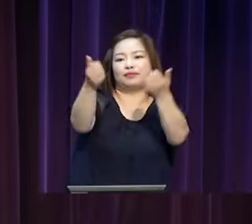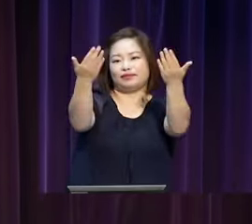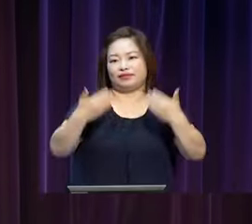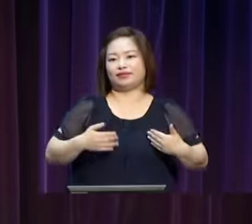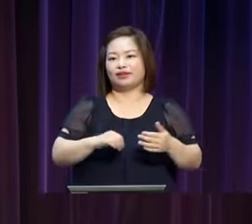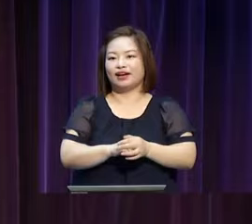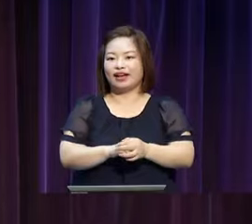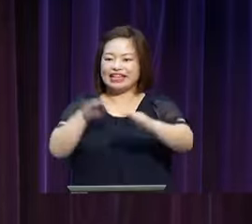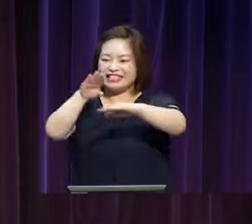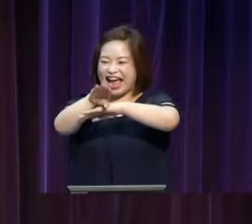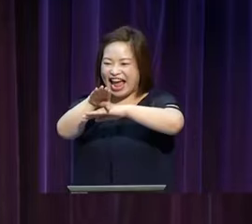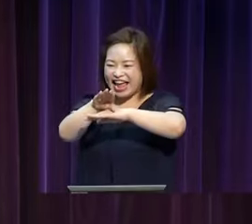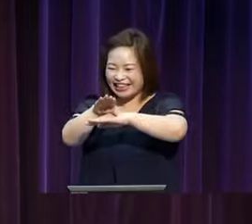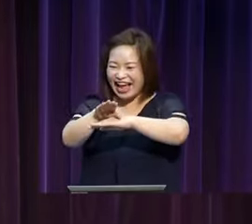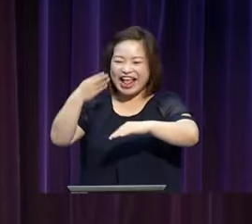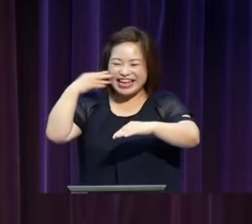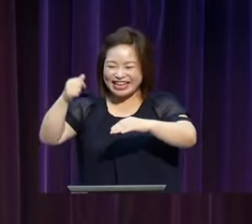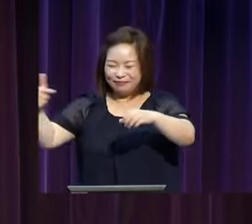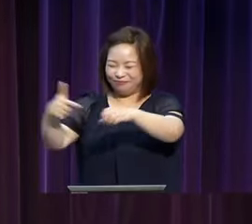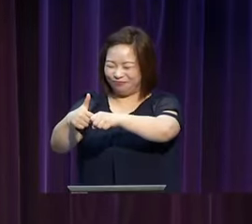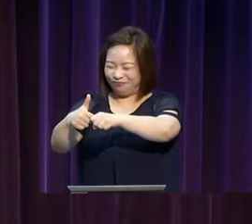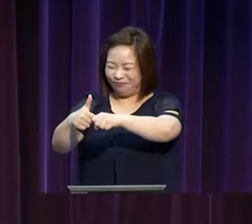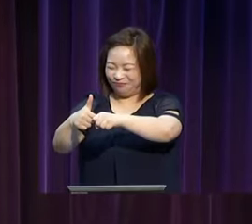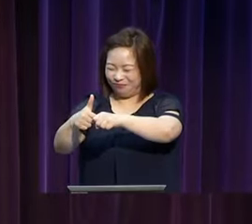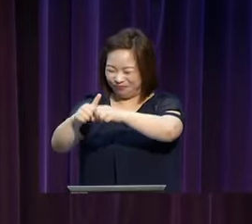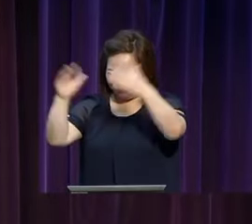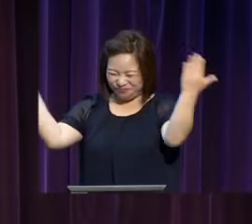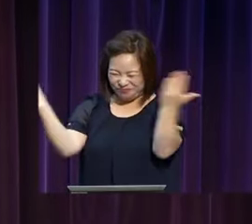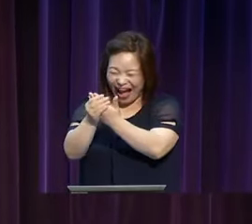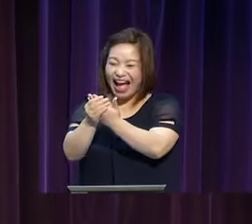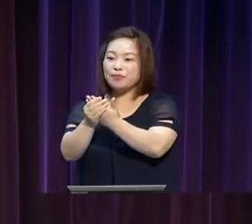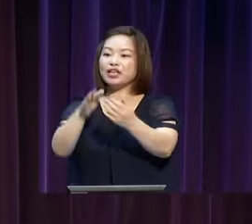차에다가 기름 잔뜩 넣었어요. 그러면 1년 타고 다녀요?